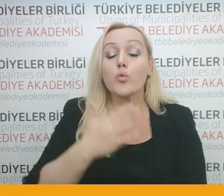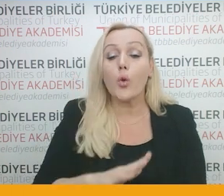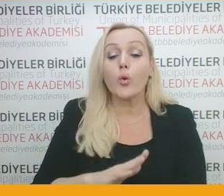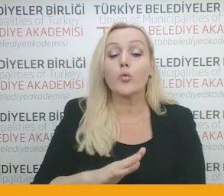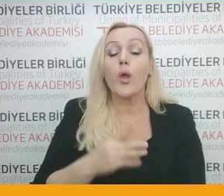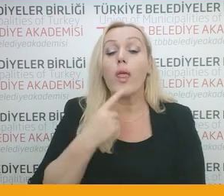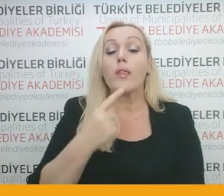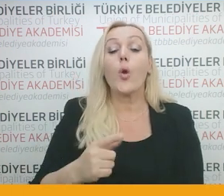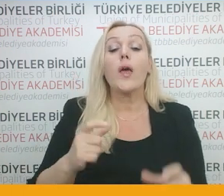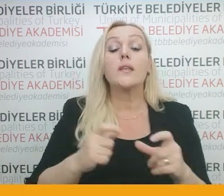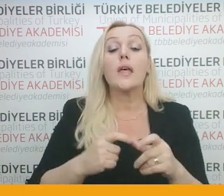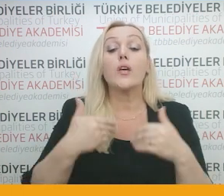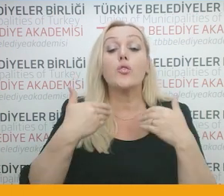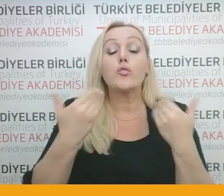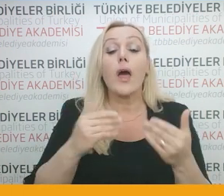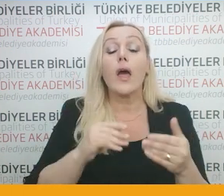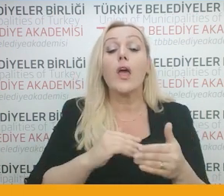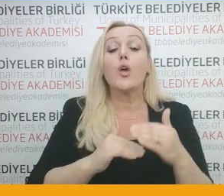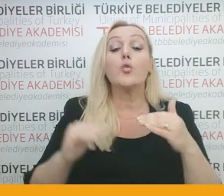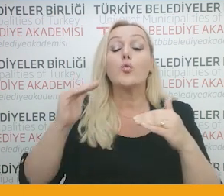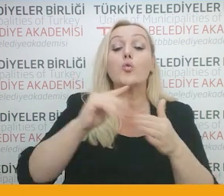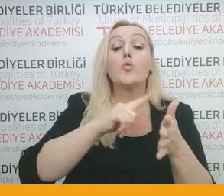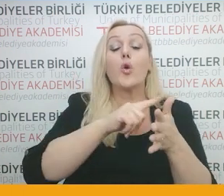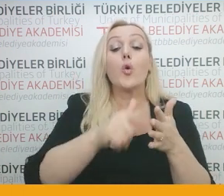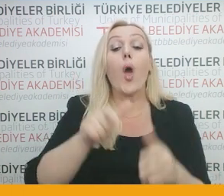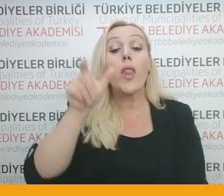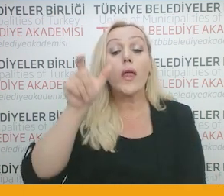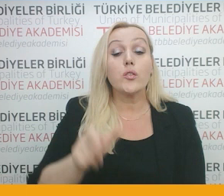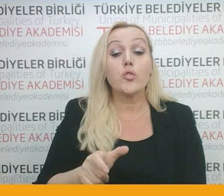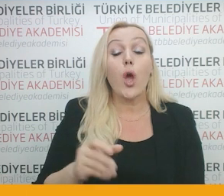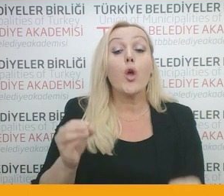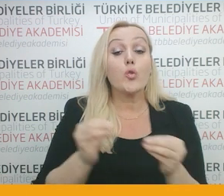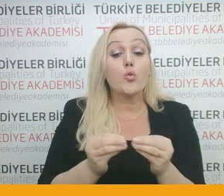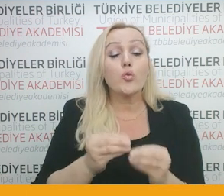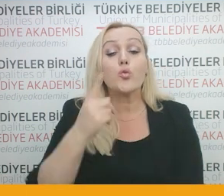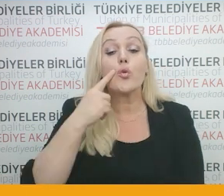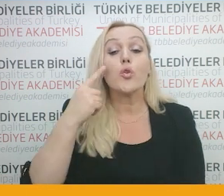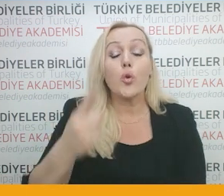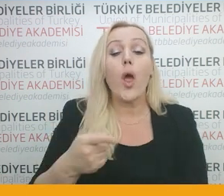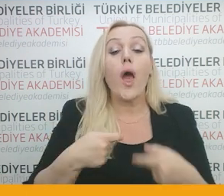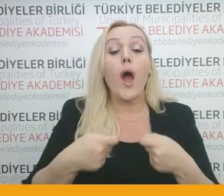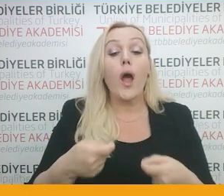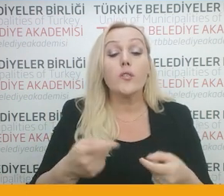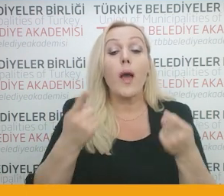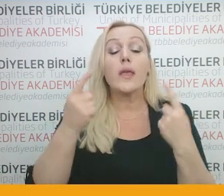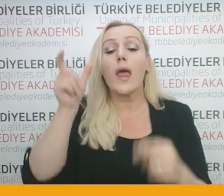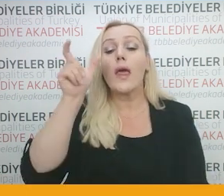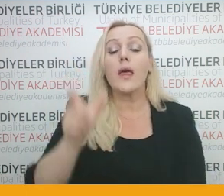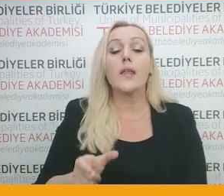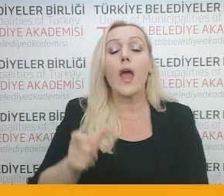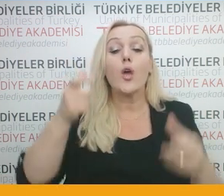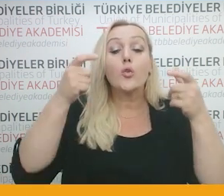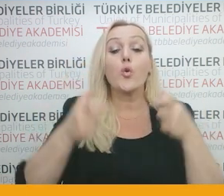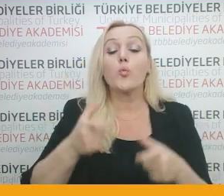yoktur diyor. Sayıştay burada üst yöneticiye sorumluluğu yüklemişti. Harcama yetkilileri ve gerçekleştirme görevlerinin sorumluluğu bulunmamaktadır diye bir karar